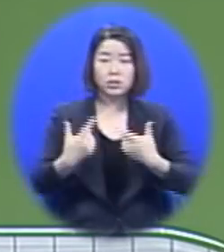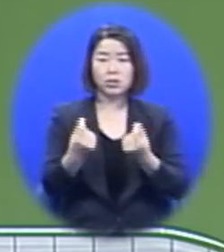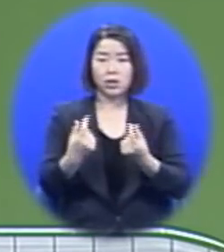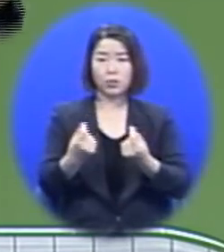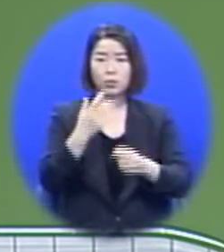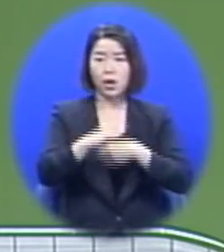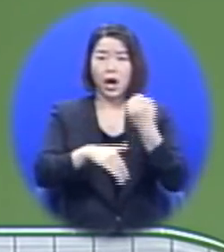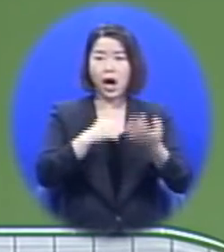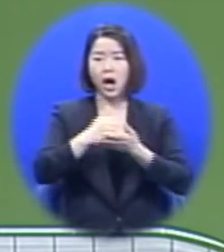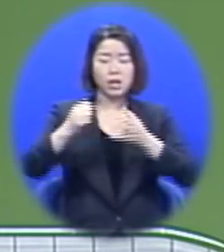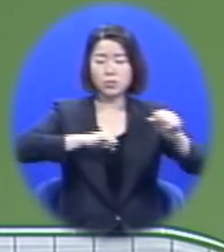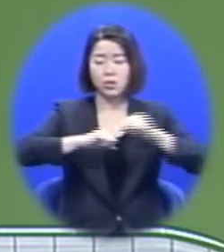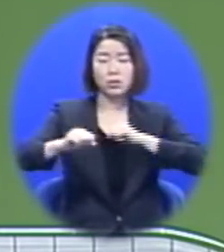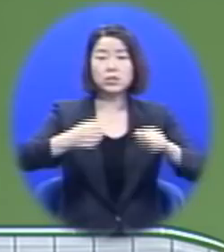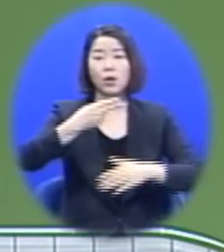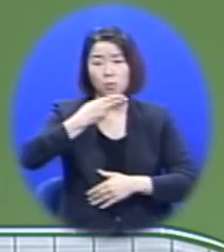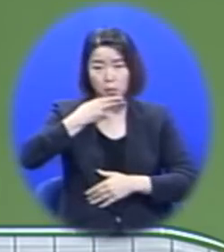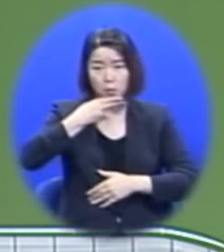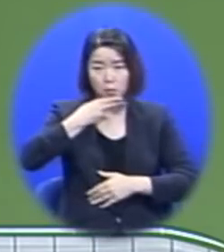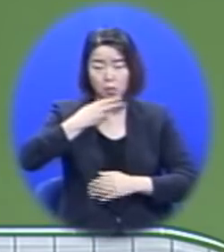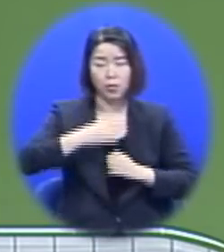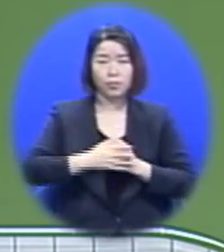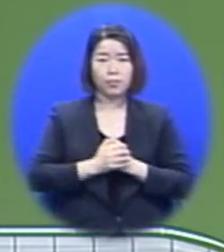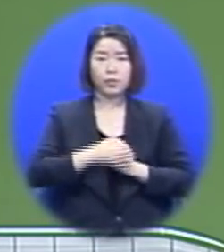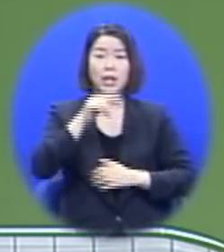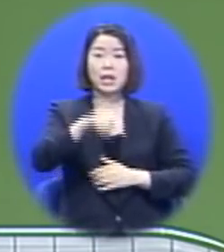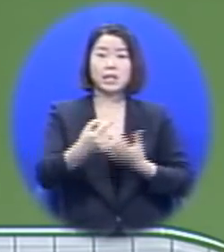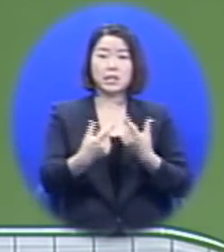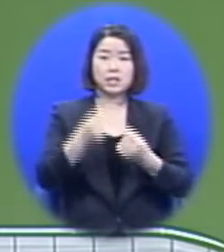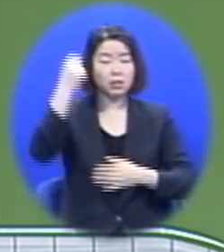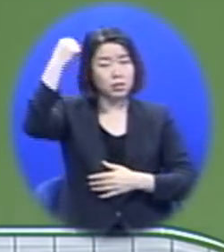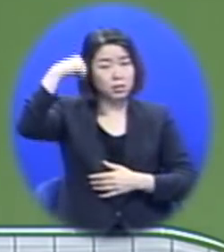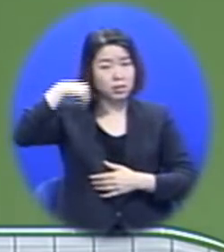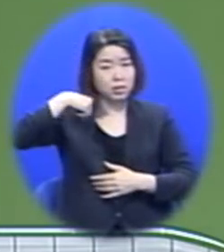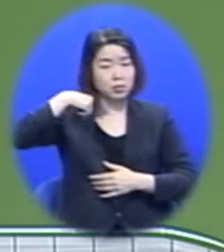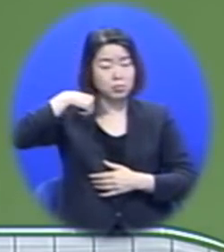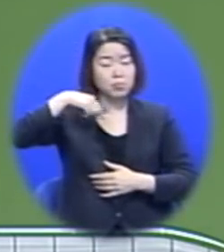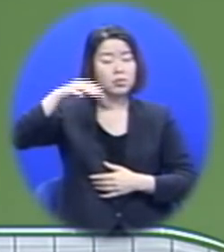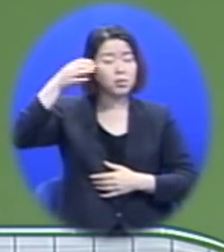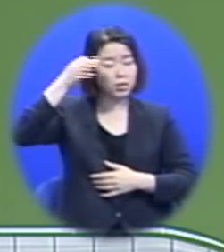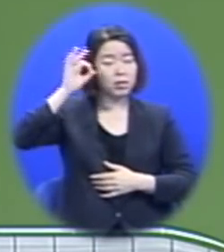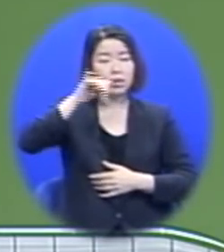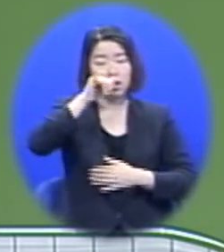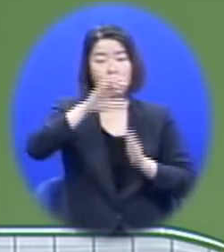하나님은 도무지 역사하지 않으시고 이런 느낌이 드는 때가 옵니다.